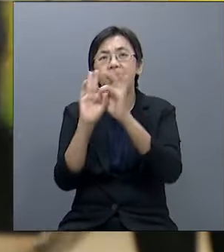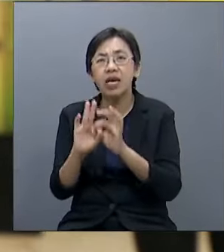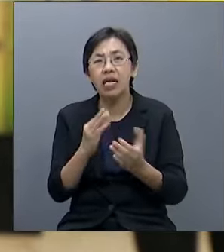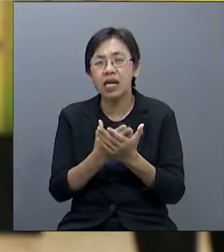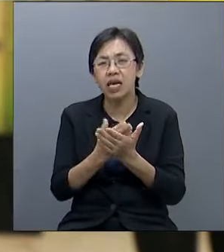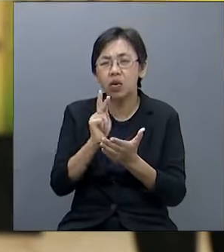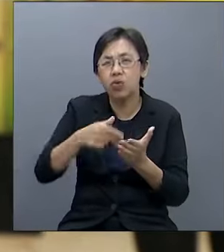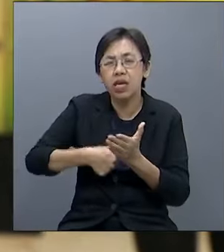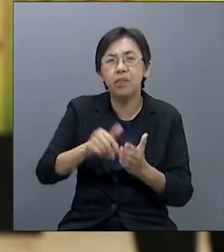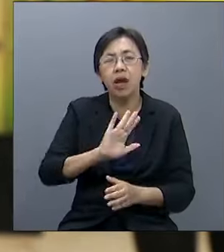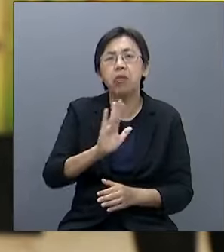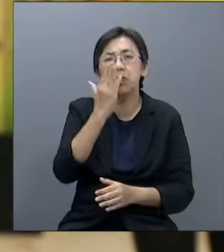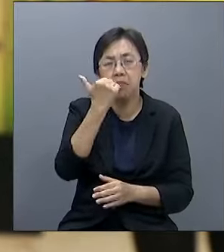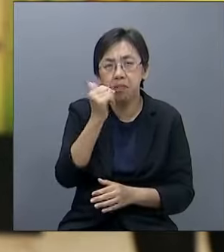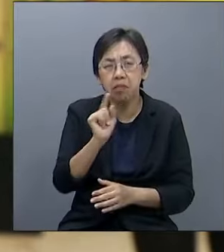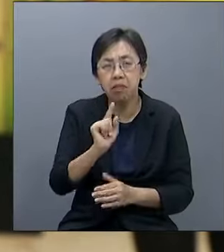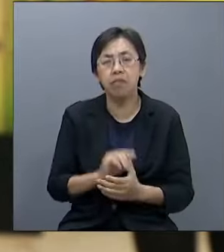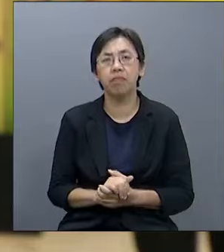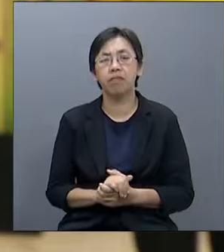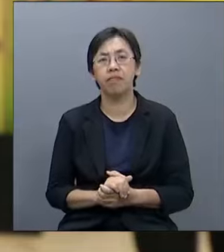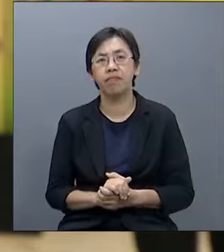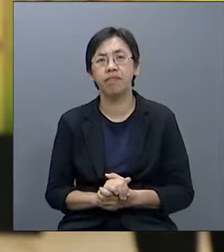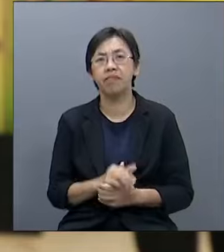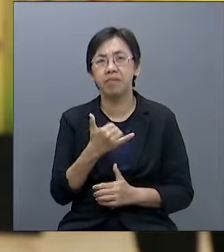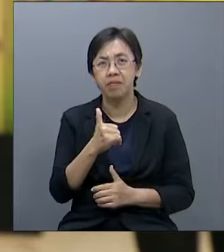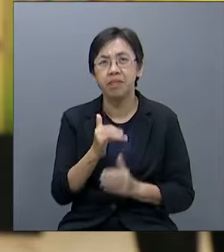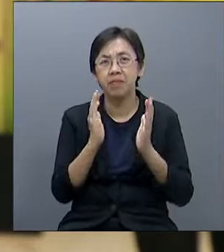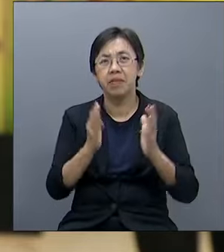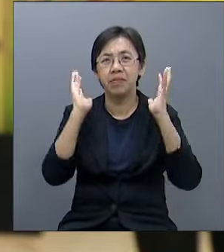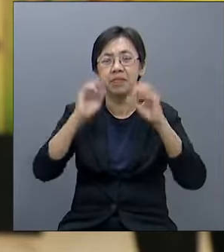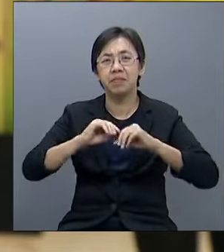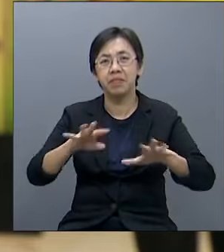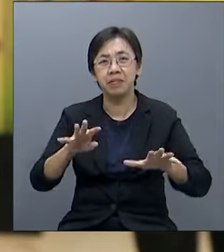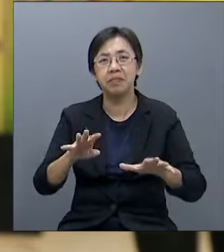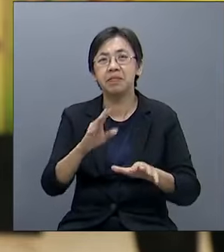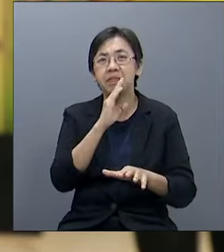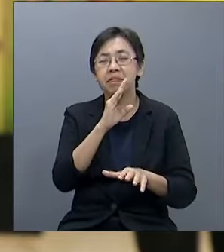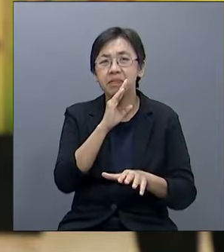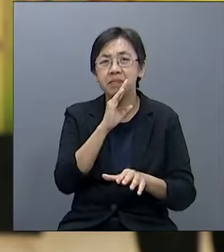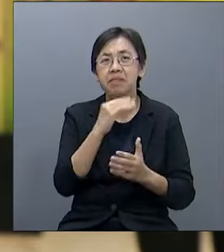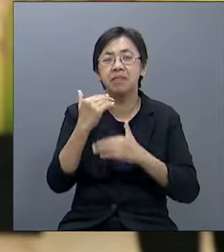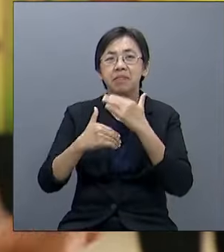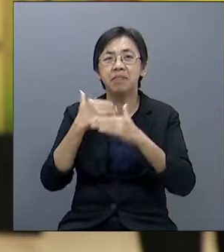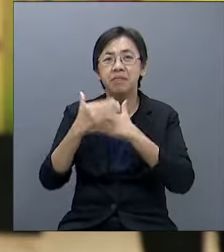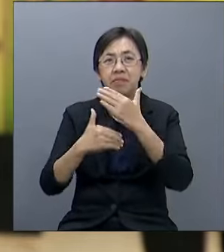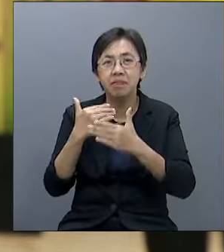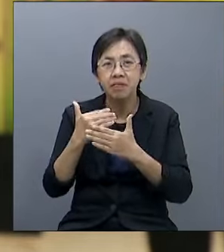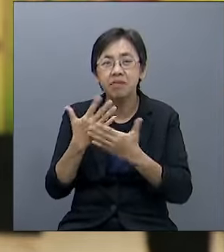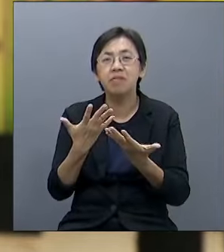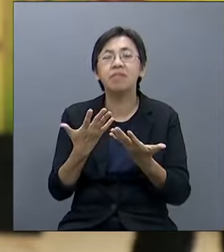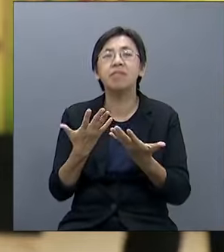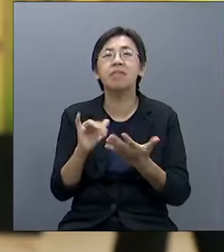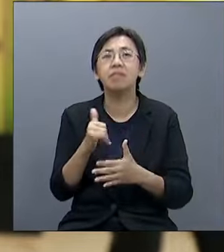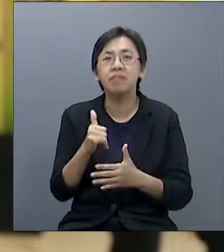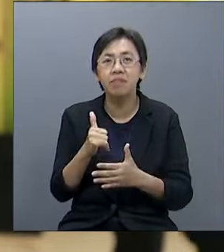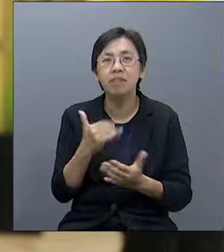งเพราะตอนนี้ส่วนใหญ่บางครั้งเราจะเจอว่ามันยังมีโปรโมทเรื่องของการที่ยังมีการแบบพัฒนาเรื่องของการที่อาจจ